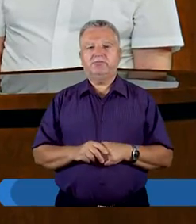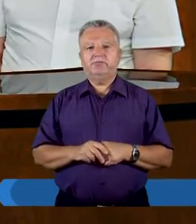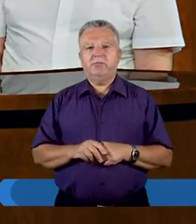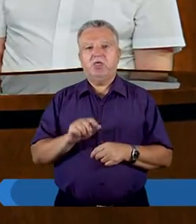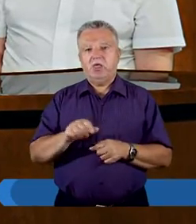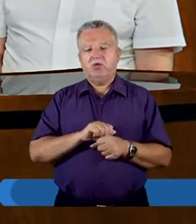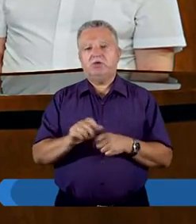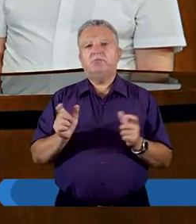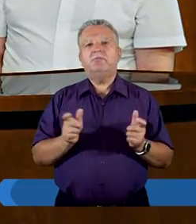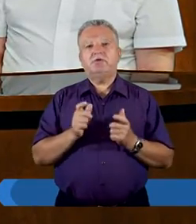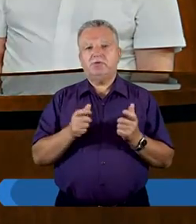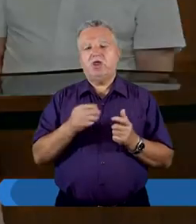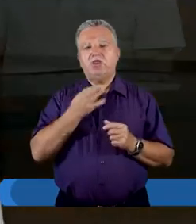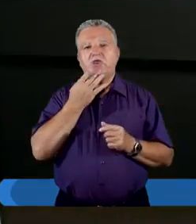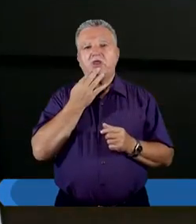to jest chyba bezpieczne, zobaczcie.